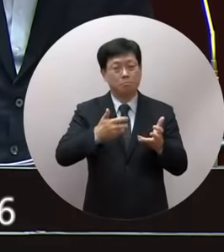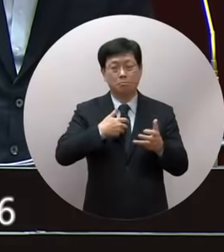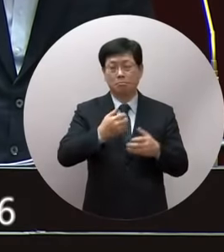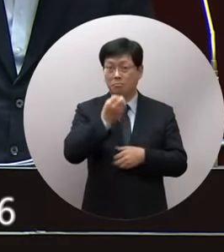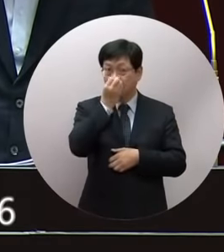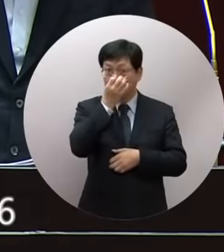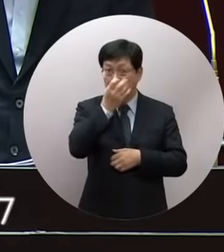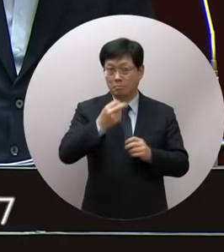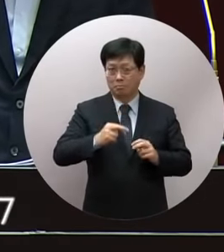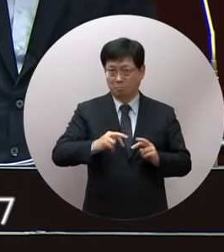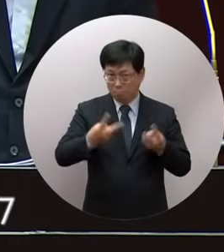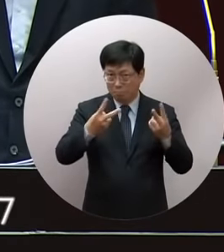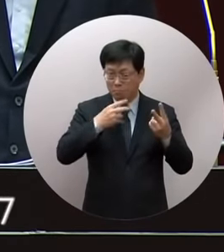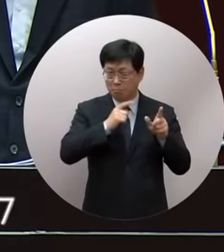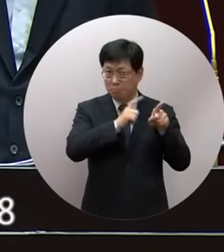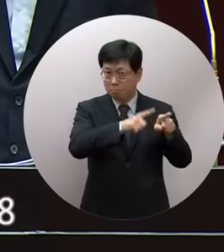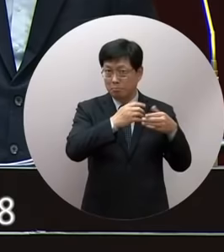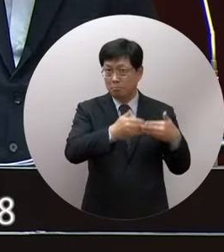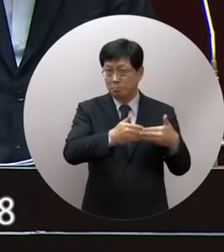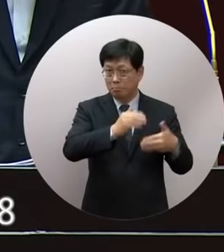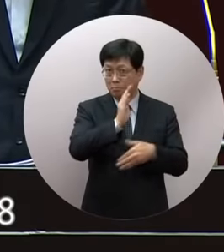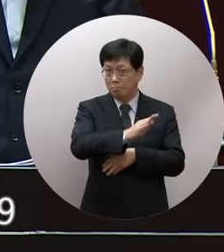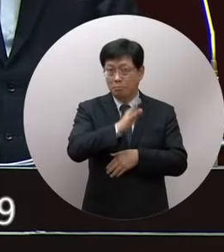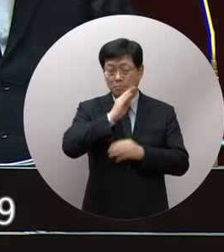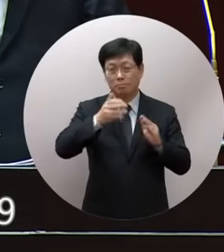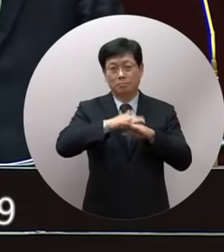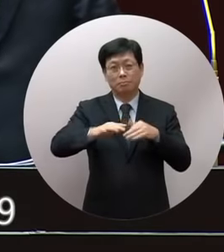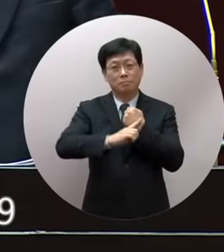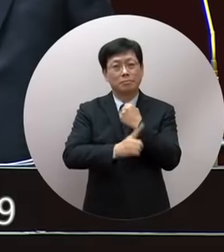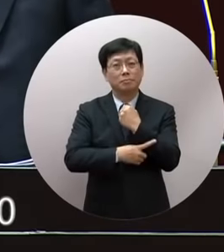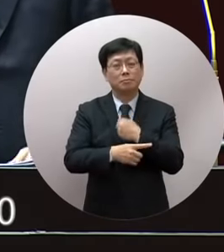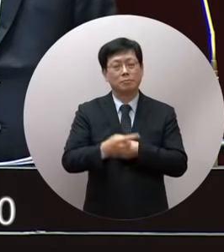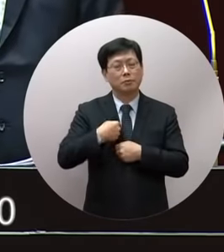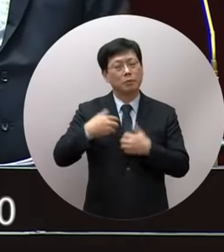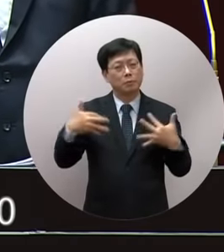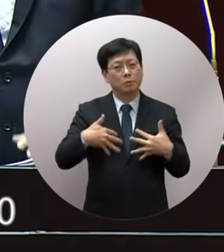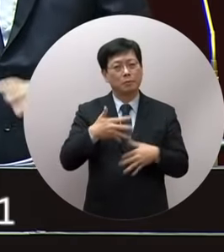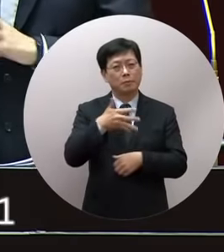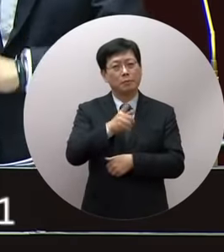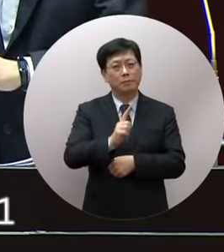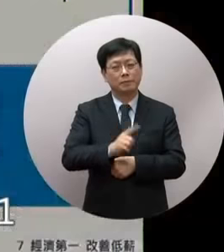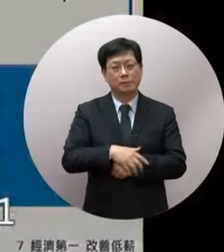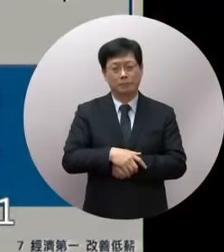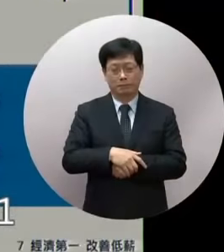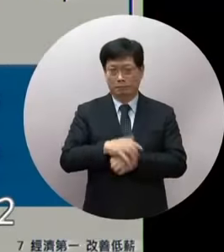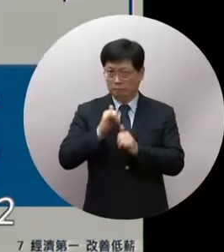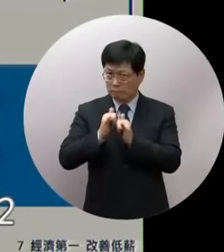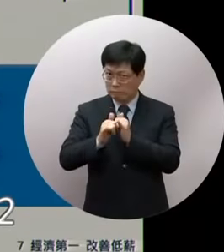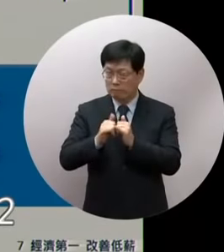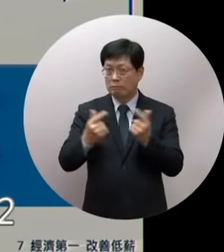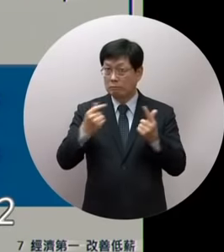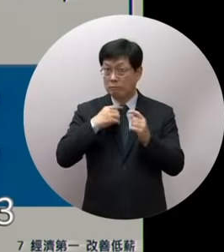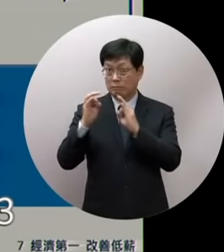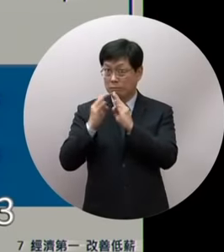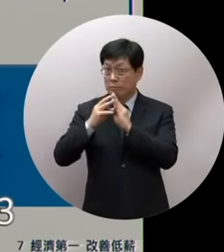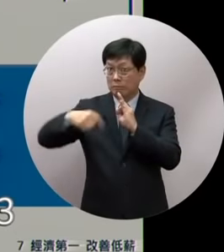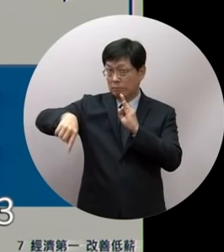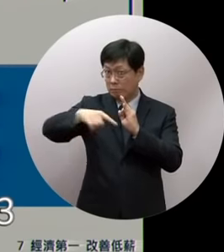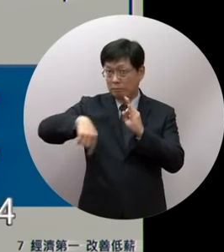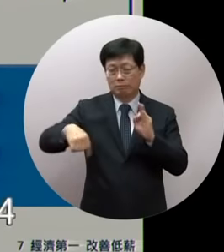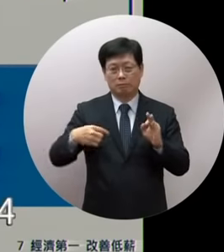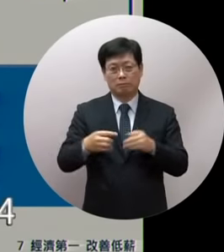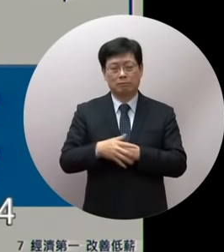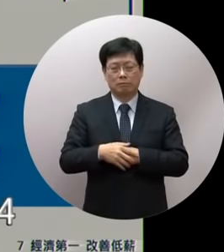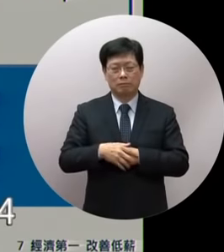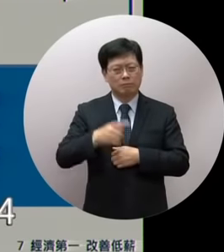施港版的国安法。我的问题是，各界尤其是金融界都